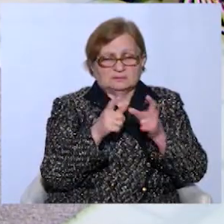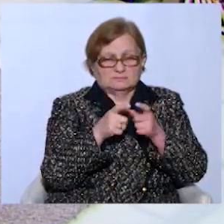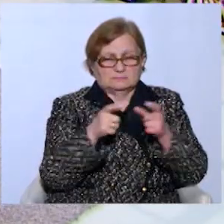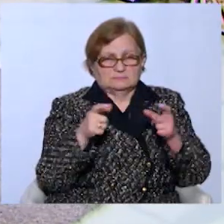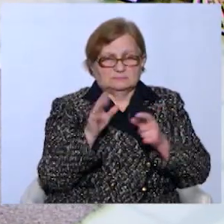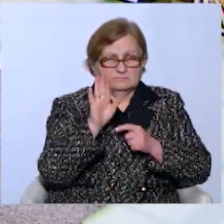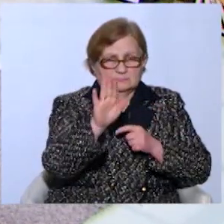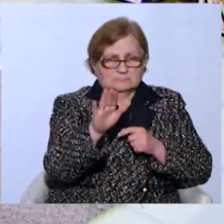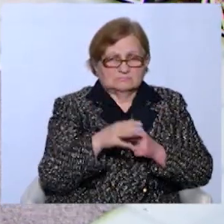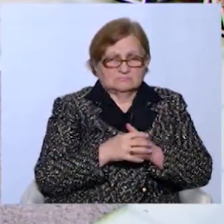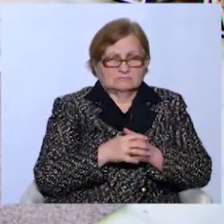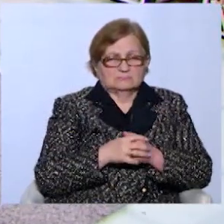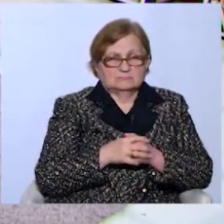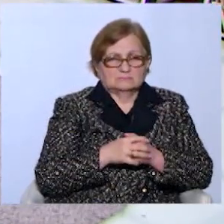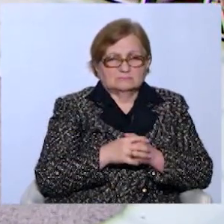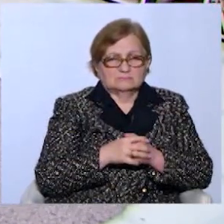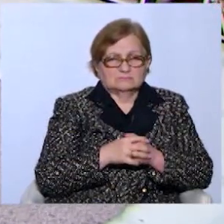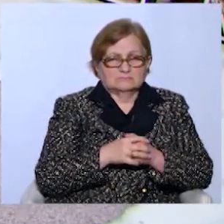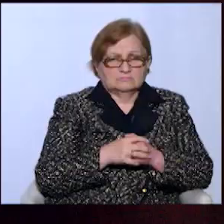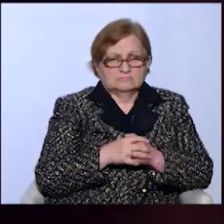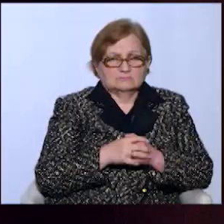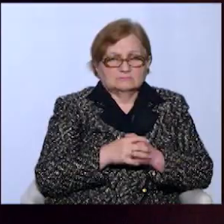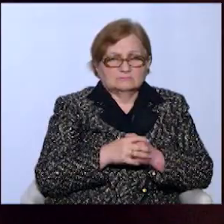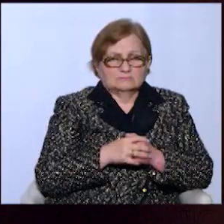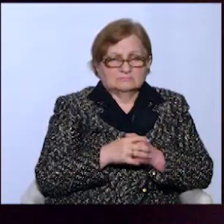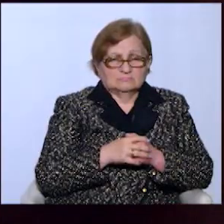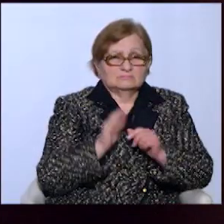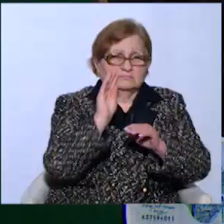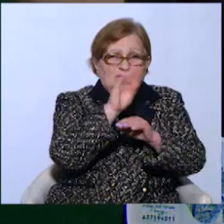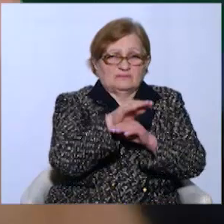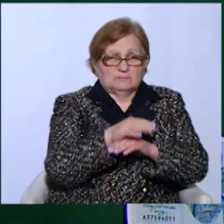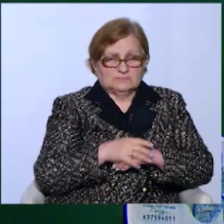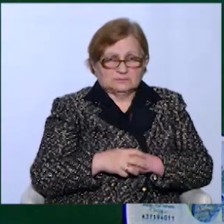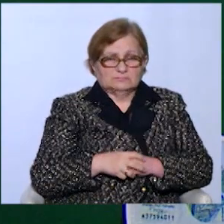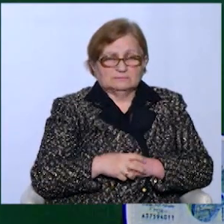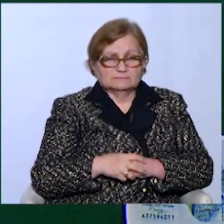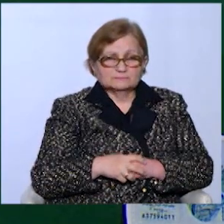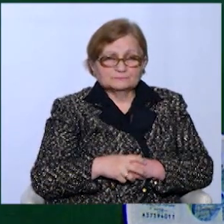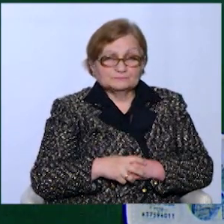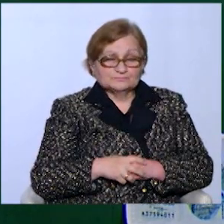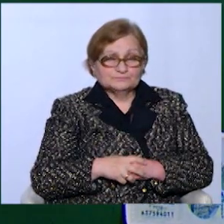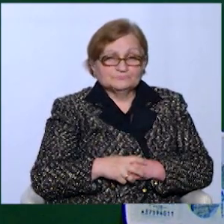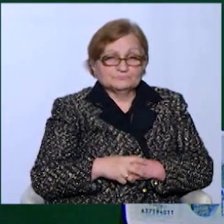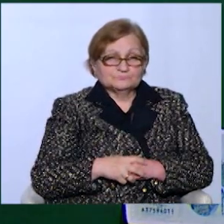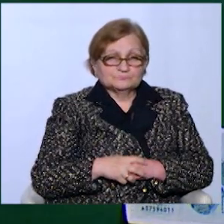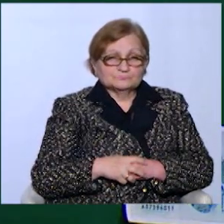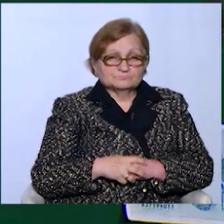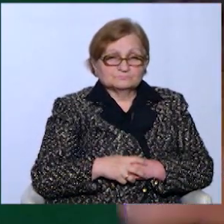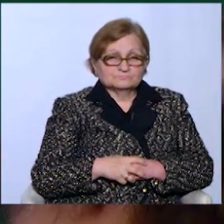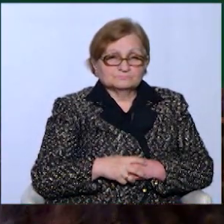10 ლარიანით და ამ 10 ლარიანს გადავიტან 10 ლარიანების ხარეს. აი ასე.